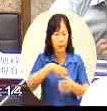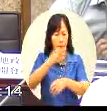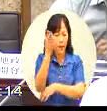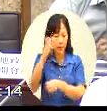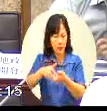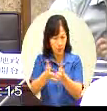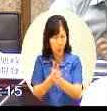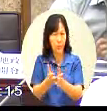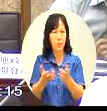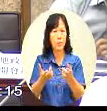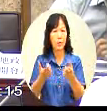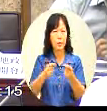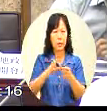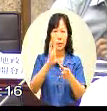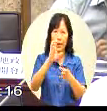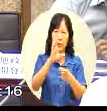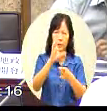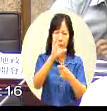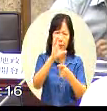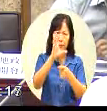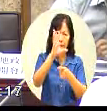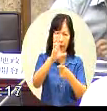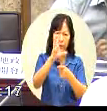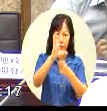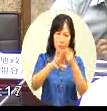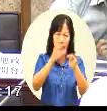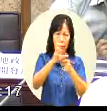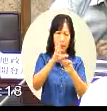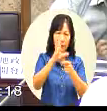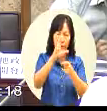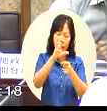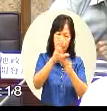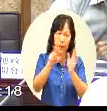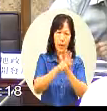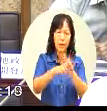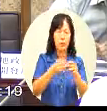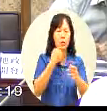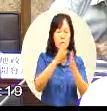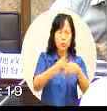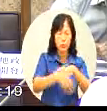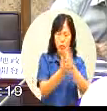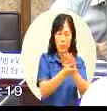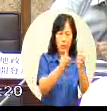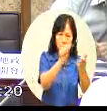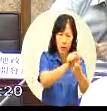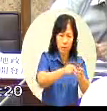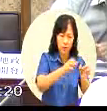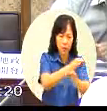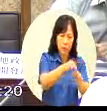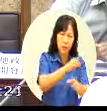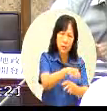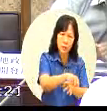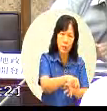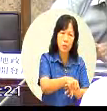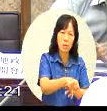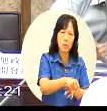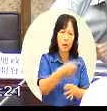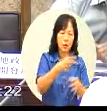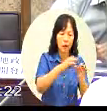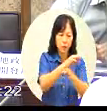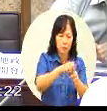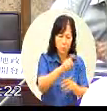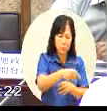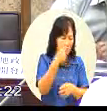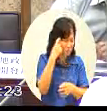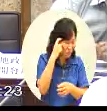才会在88年才会解释公告地价的调整，它不全然是靠这个景气，它景气只是参考